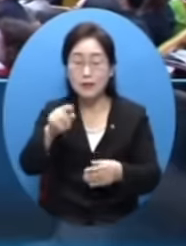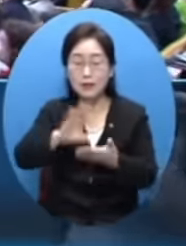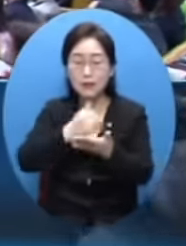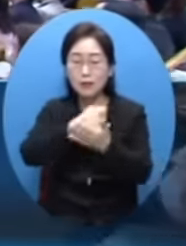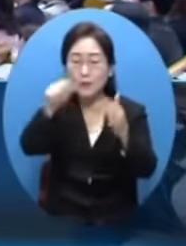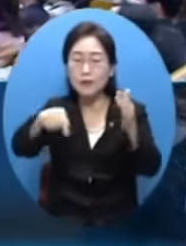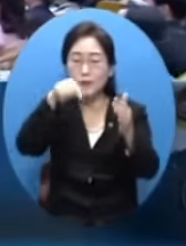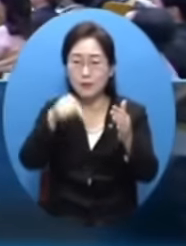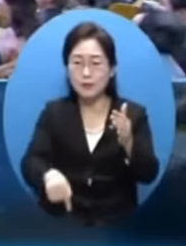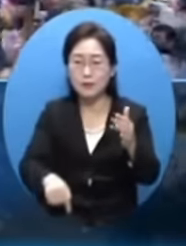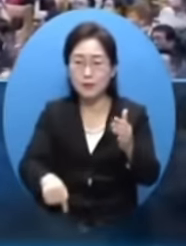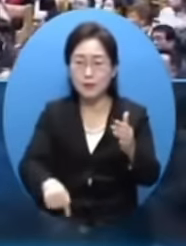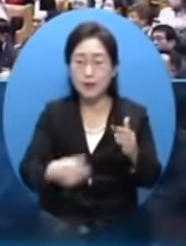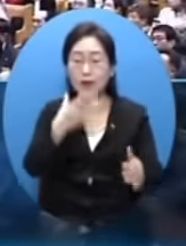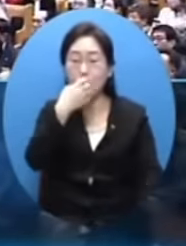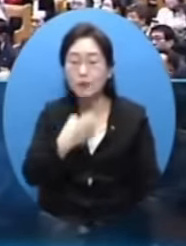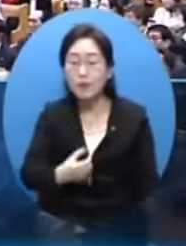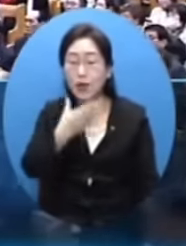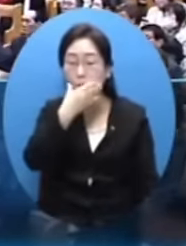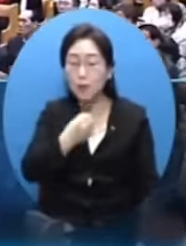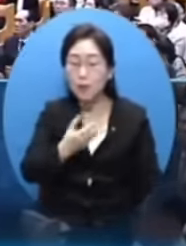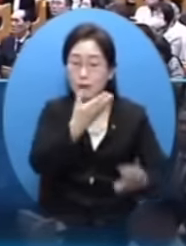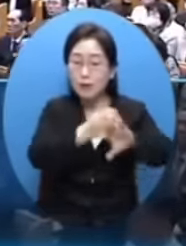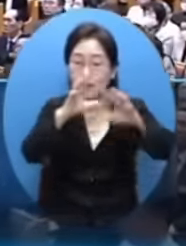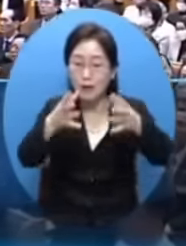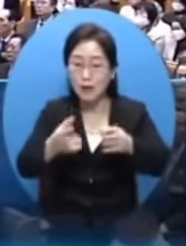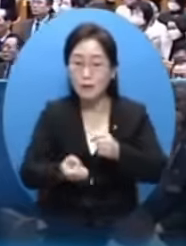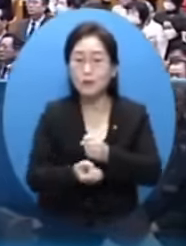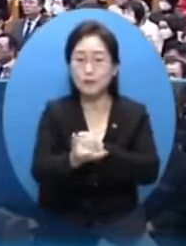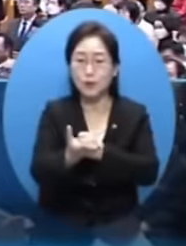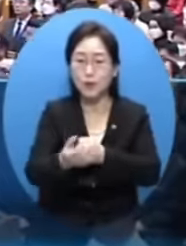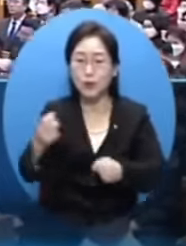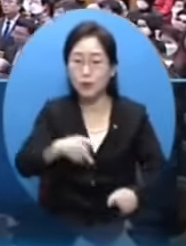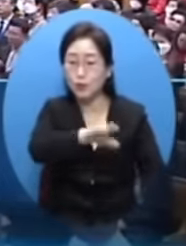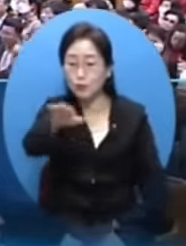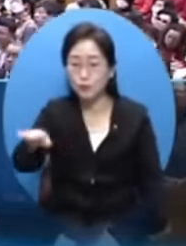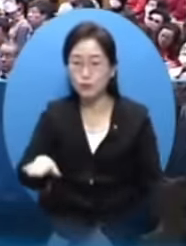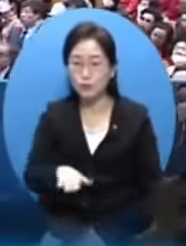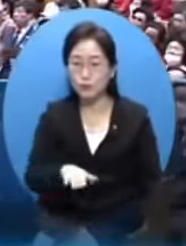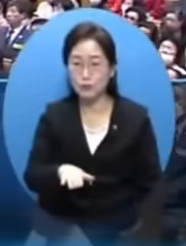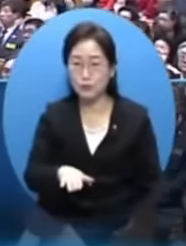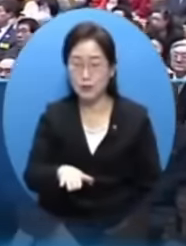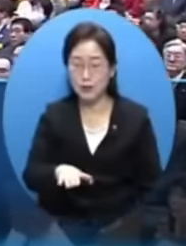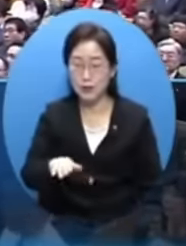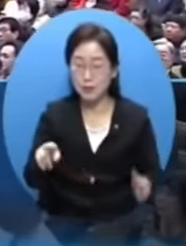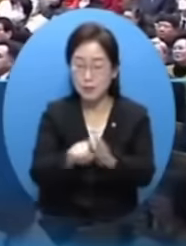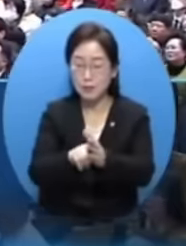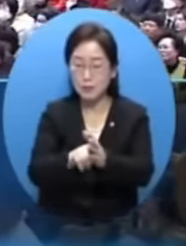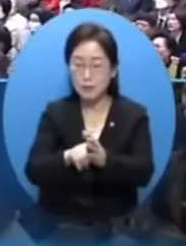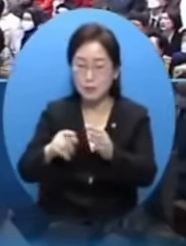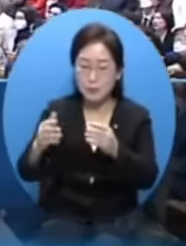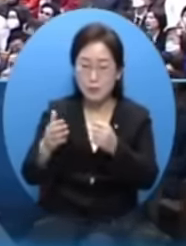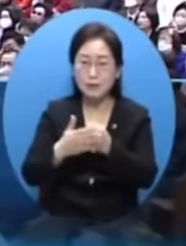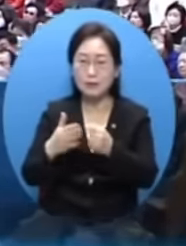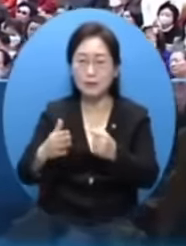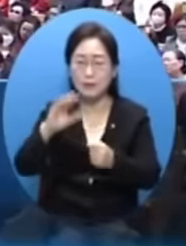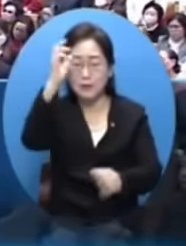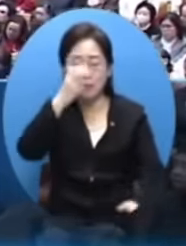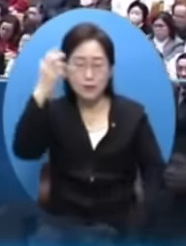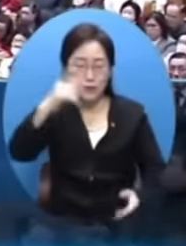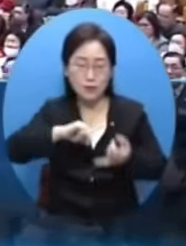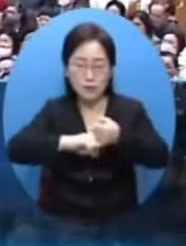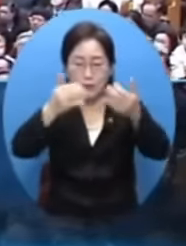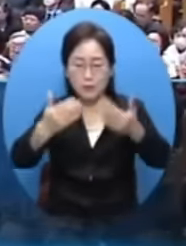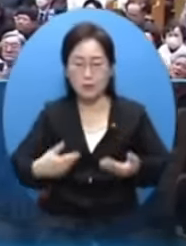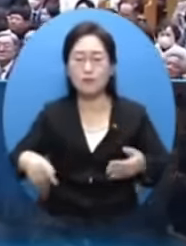예수 안에서 아브라함의 복이 이방인에게 미치게 하고 또 우리로 하여금 믿음으로 말미암아 성령의 약속을 받게 하려